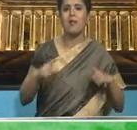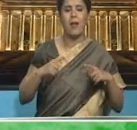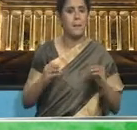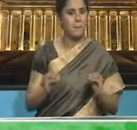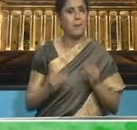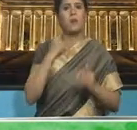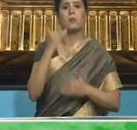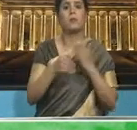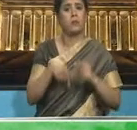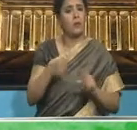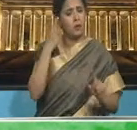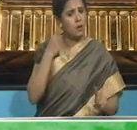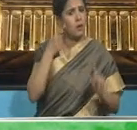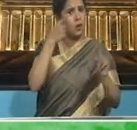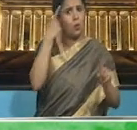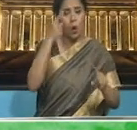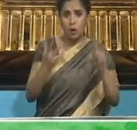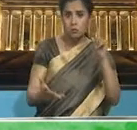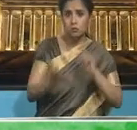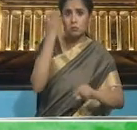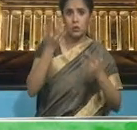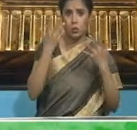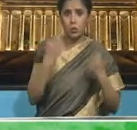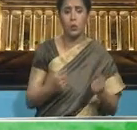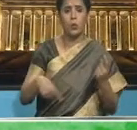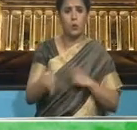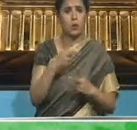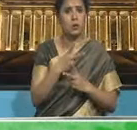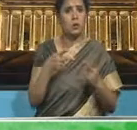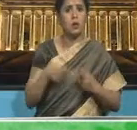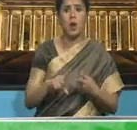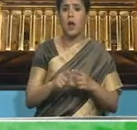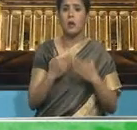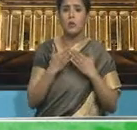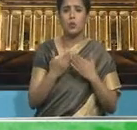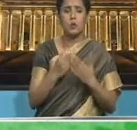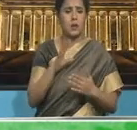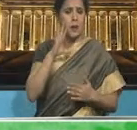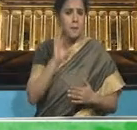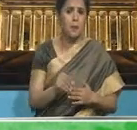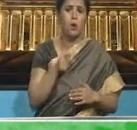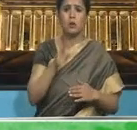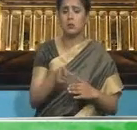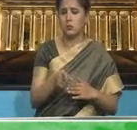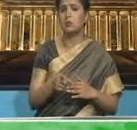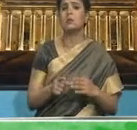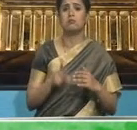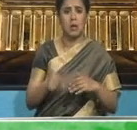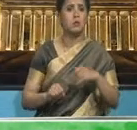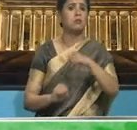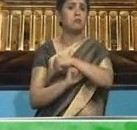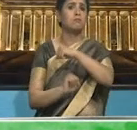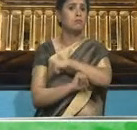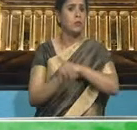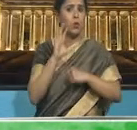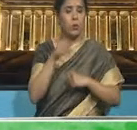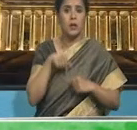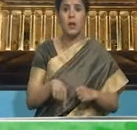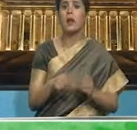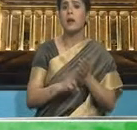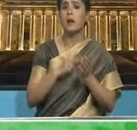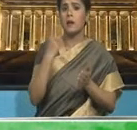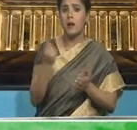इस उद्देश्य की प्राप्ति के लिए शिक्षा ही आधारशिला तैयार करती है। इसीलिए राष्ट्रीय शिक्षा नीति